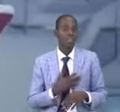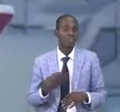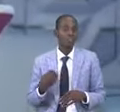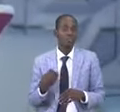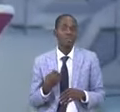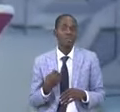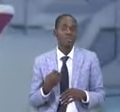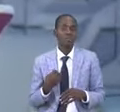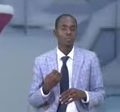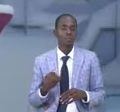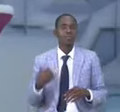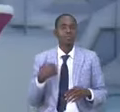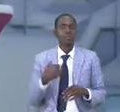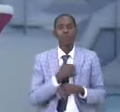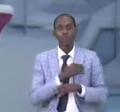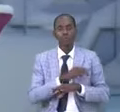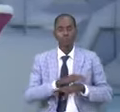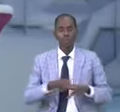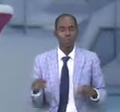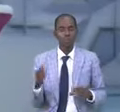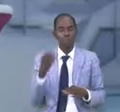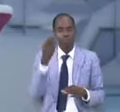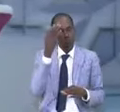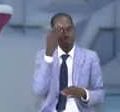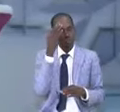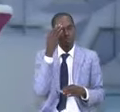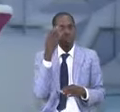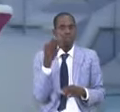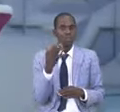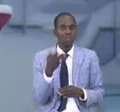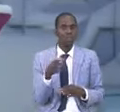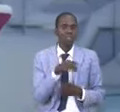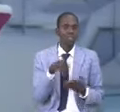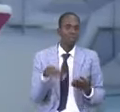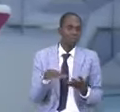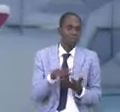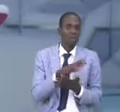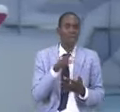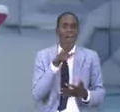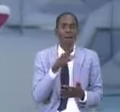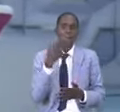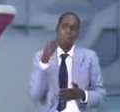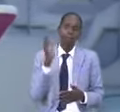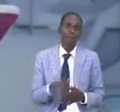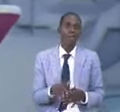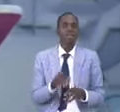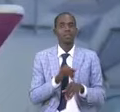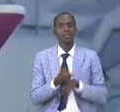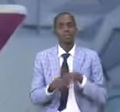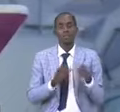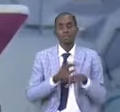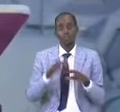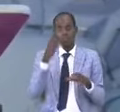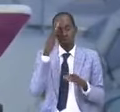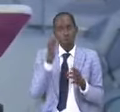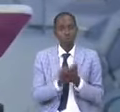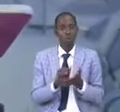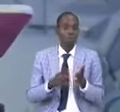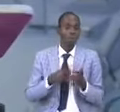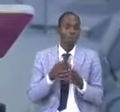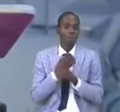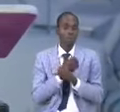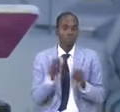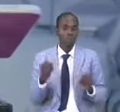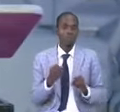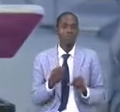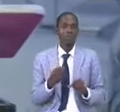ils savent pas qu'ils sont dans la tromperie et ils se disent qu'une fois qu'on est sauvé on est sauvé pour toujours sans